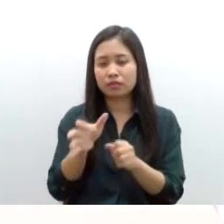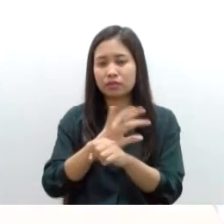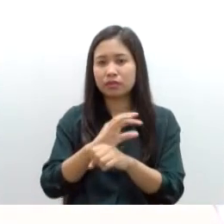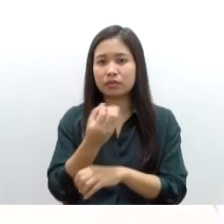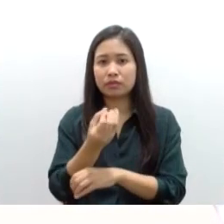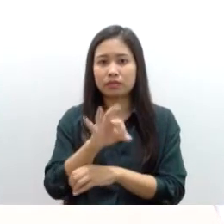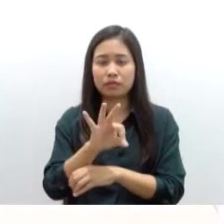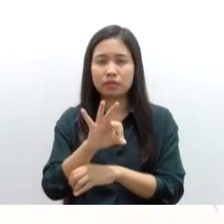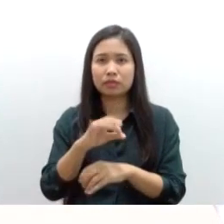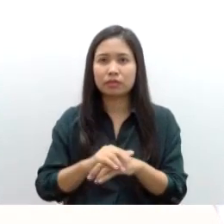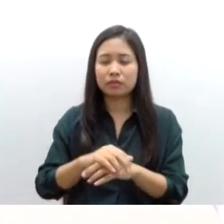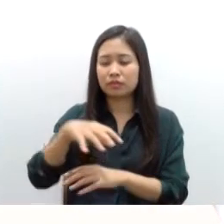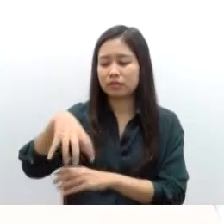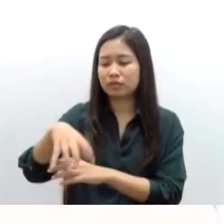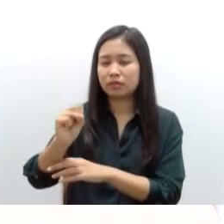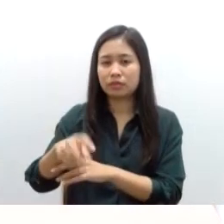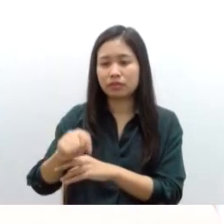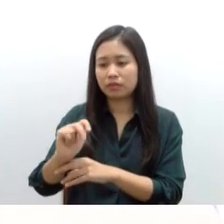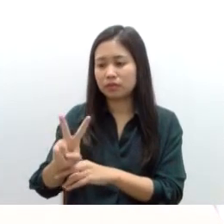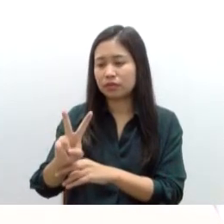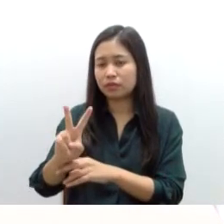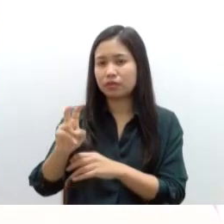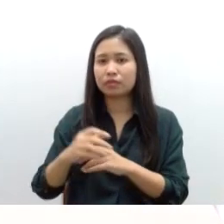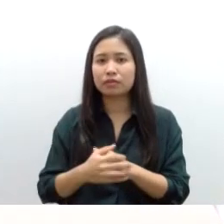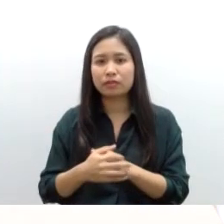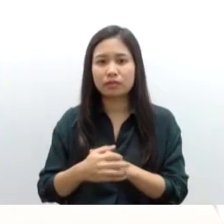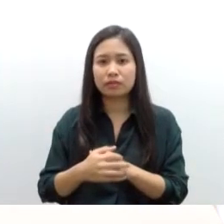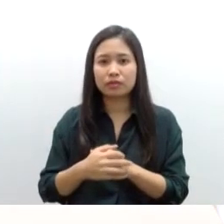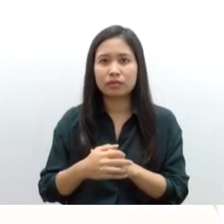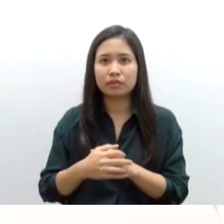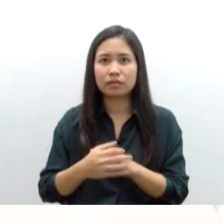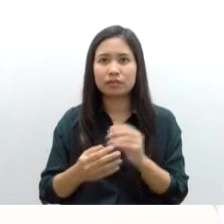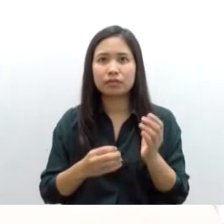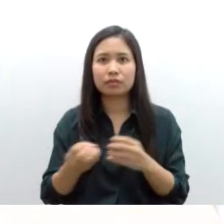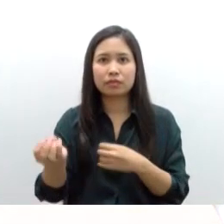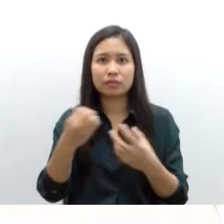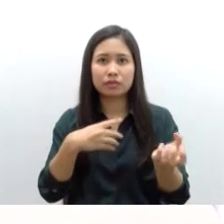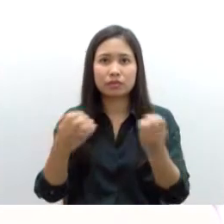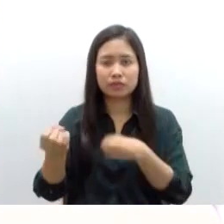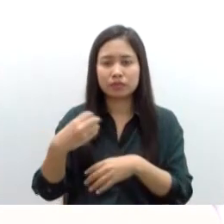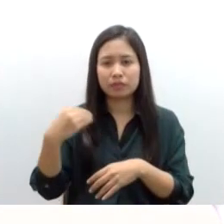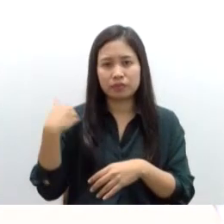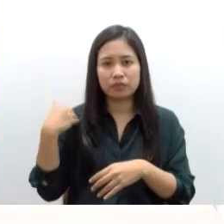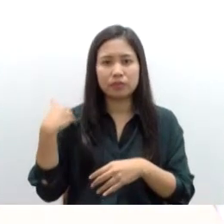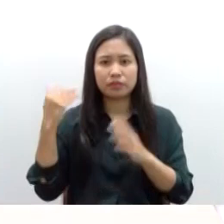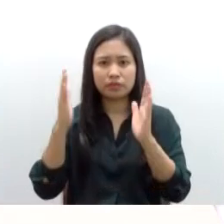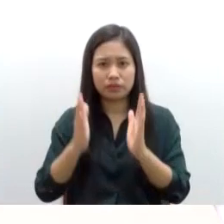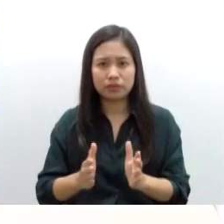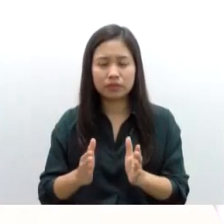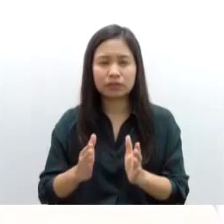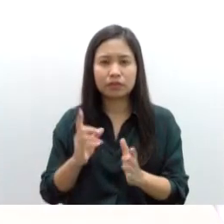ด้วยสำนักงานคณะกรรมการการศึกษาขั้นพื้นฐานได้รับแจ้งว่ามีบุคคลนะครับบางคน